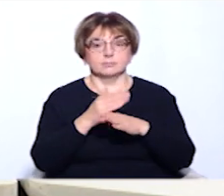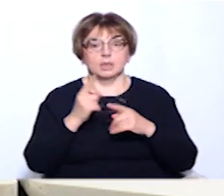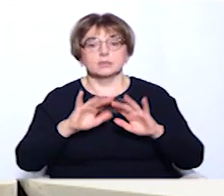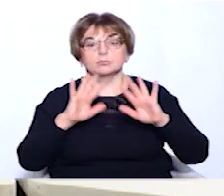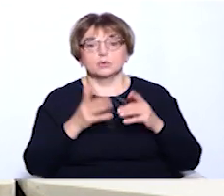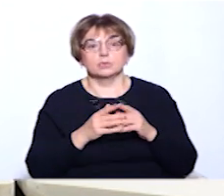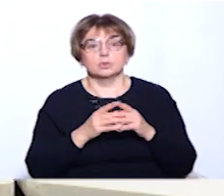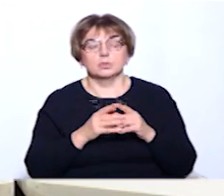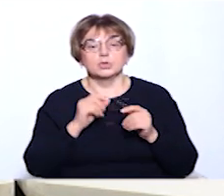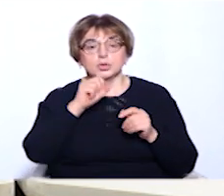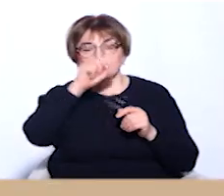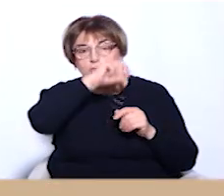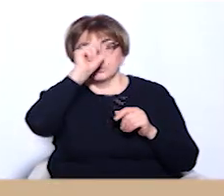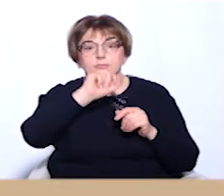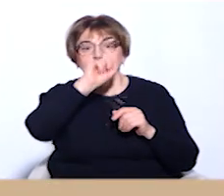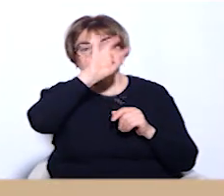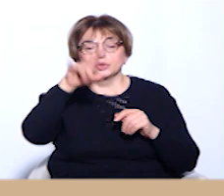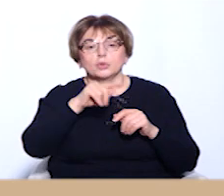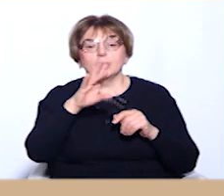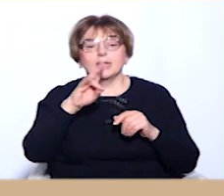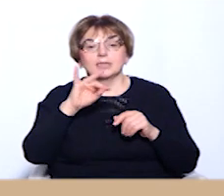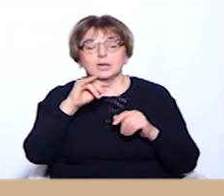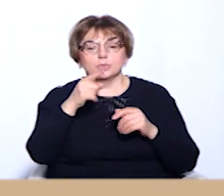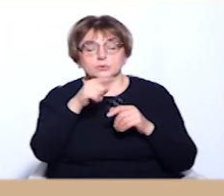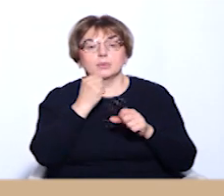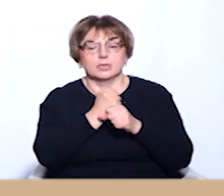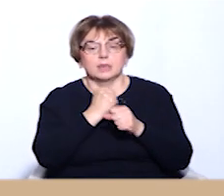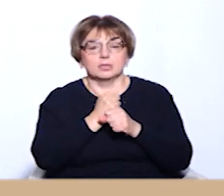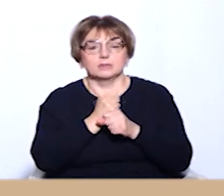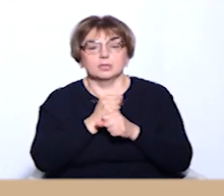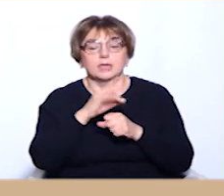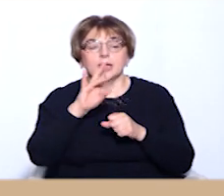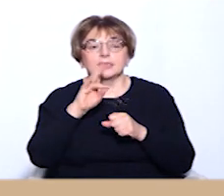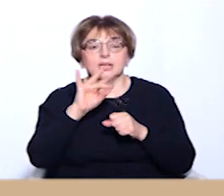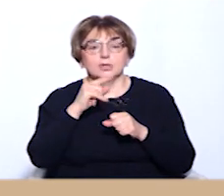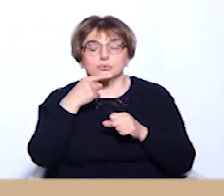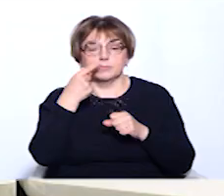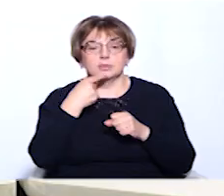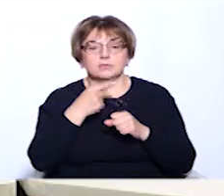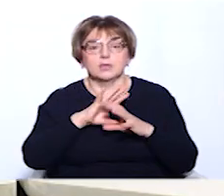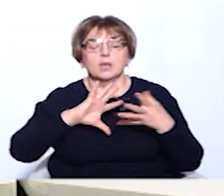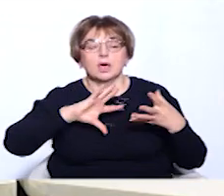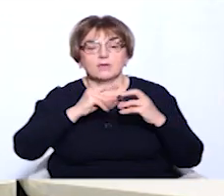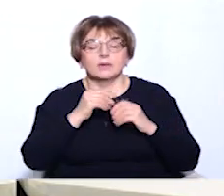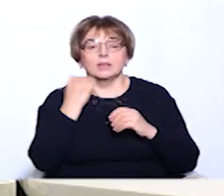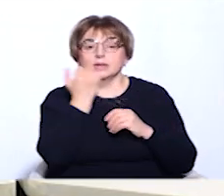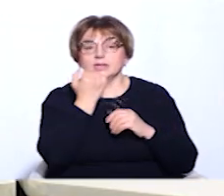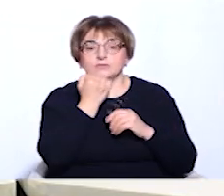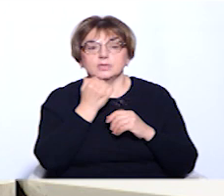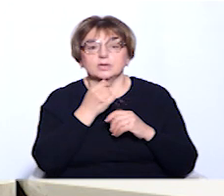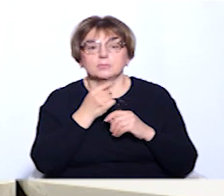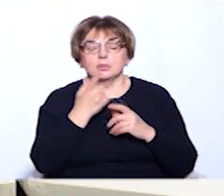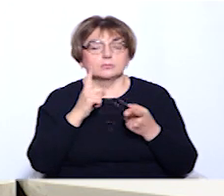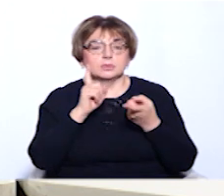მოხდა ცნობილი მეცნიერის ბერცელიუსის მიერ. როგორც ბერცელიუსმა განმარტა, ყველა ნივთიერება, რომელიც არ